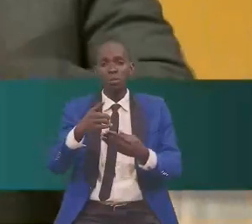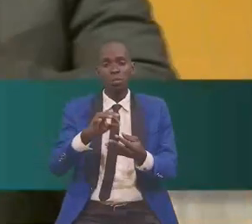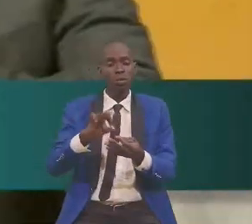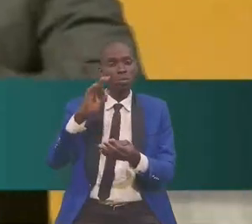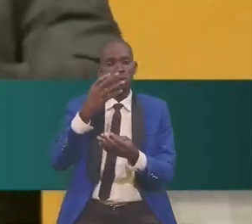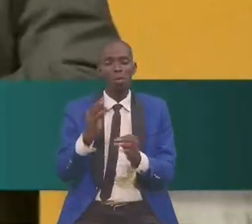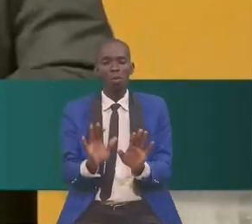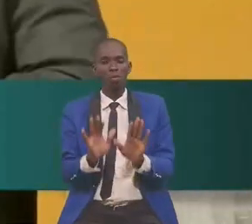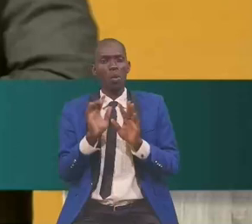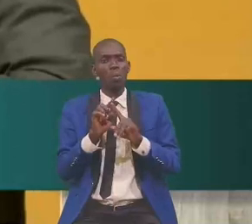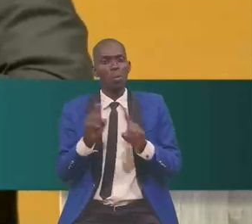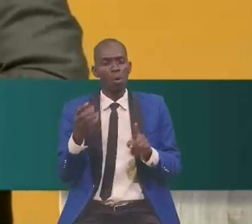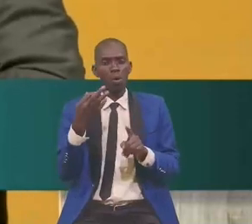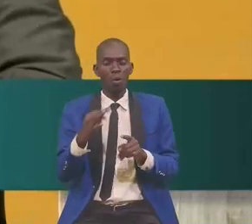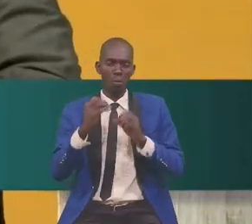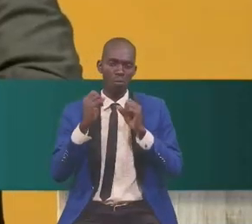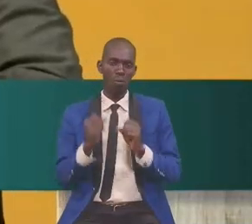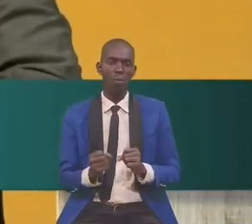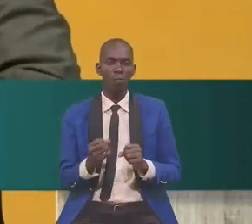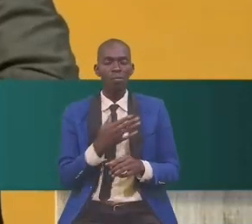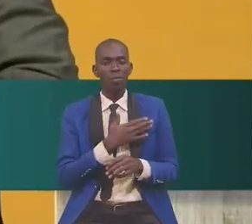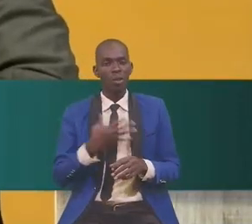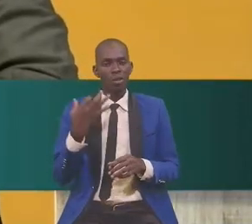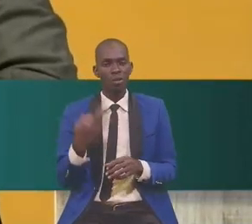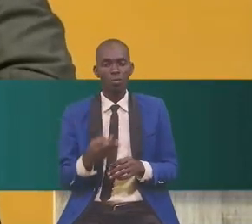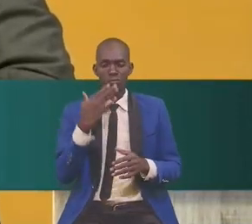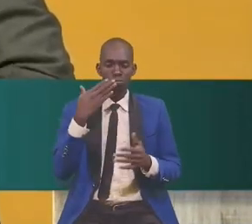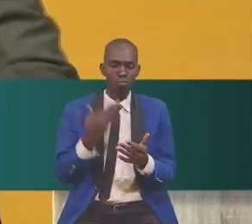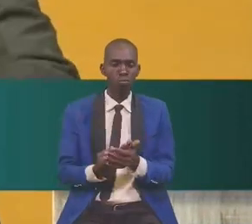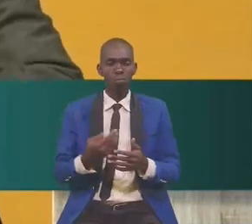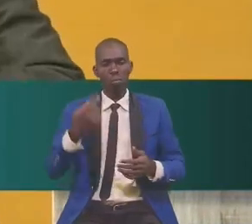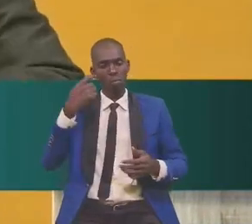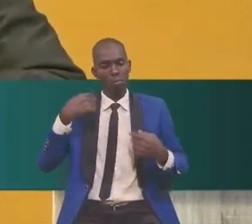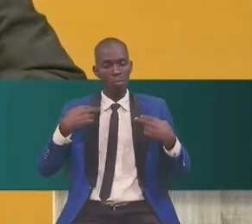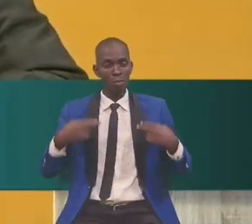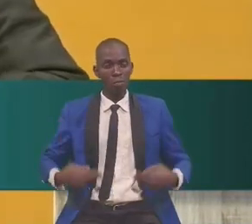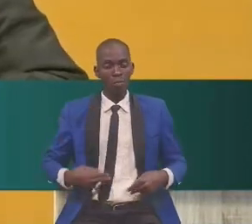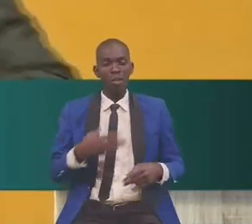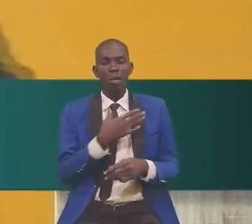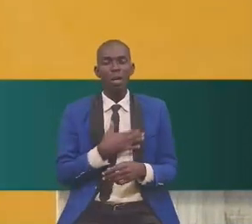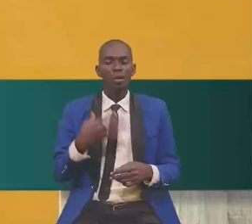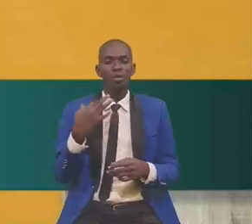de puissance, l'esprit d'un cœur ferme, l'esprit d'amour.